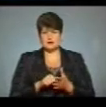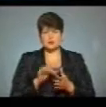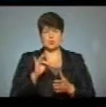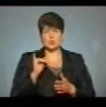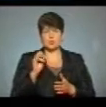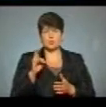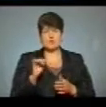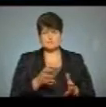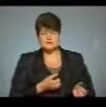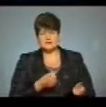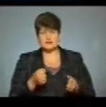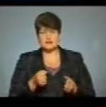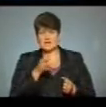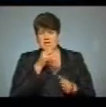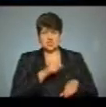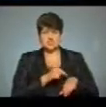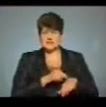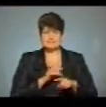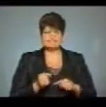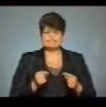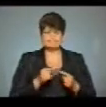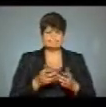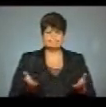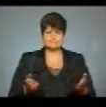рукав і час не той, на який ми сподівалися.